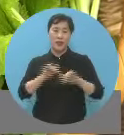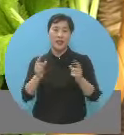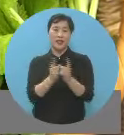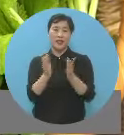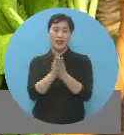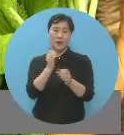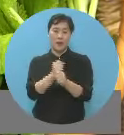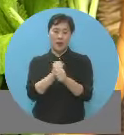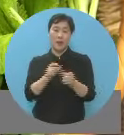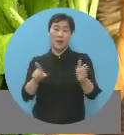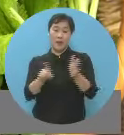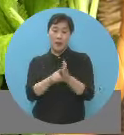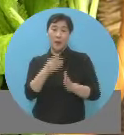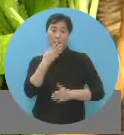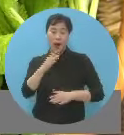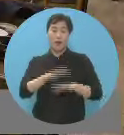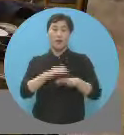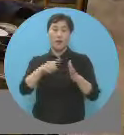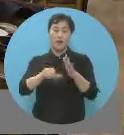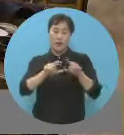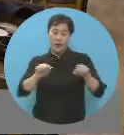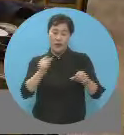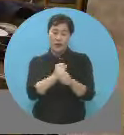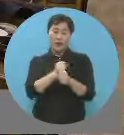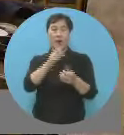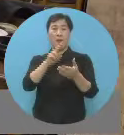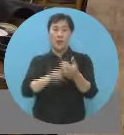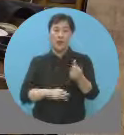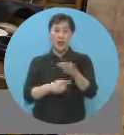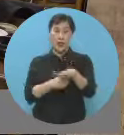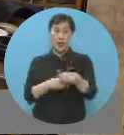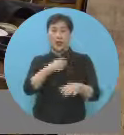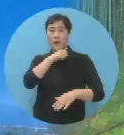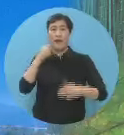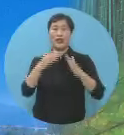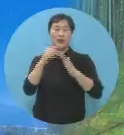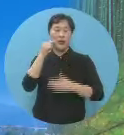있는 농산물로 음식을 만들어 파는 농가 맛집이 인기입니다.